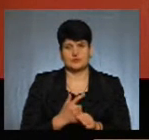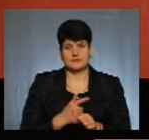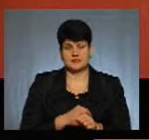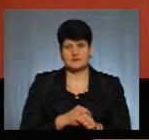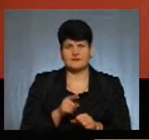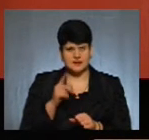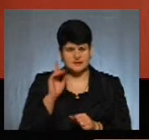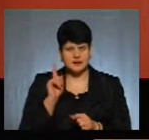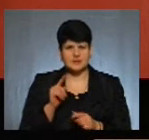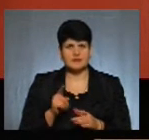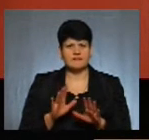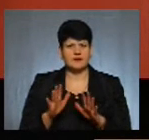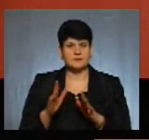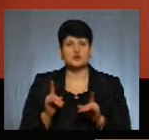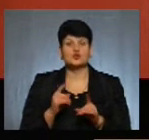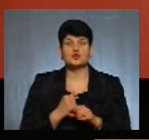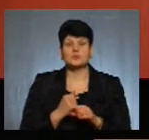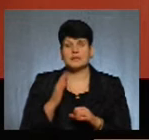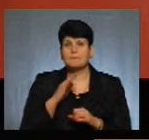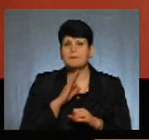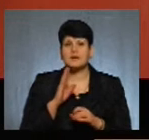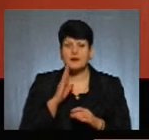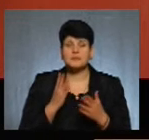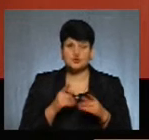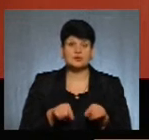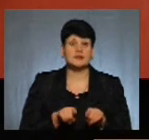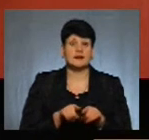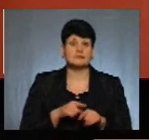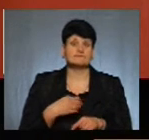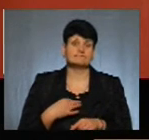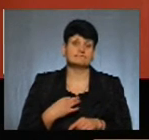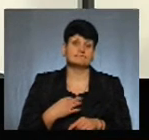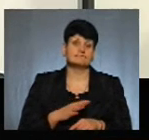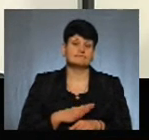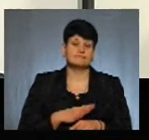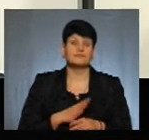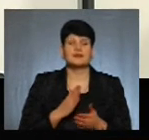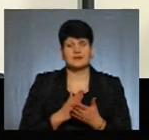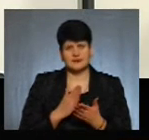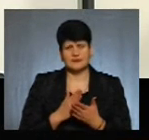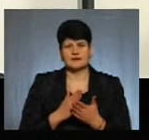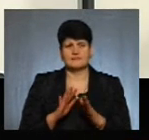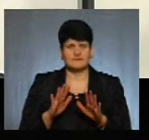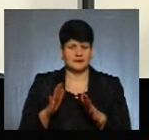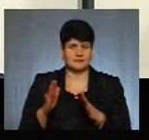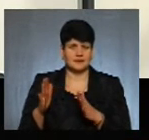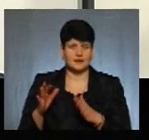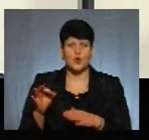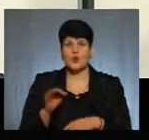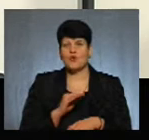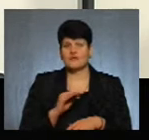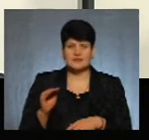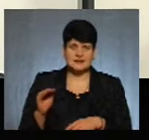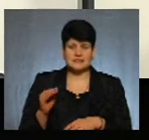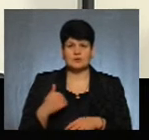вакцинованою? Чи вам знайомі такі випадки і що робити батькам, якщо вони так злегковажили? Є такі випадки, ну,